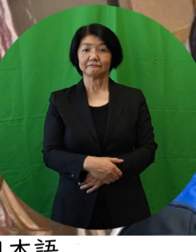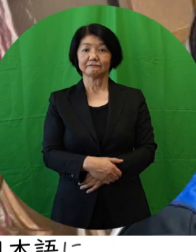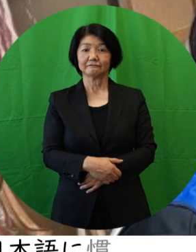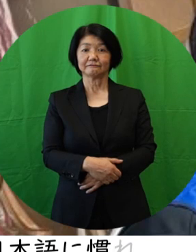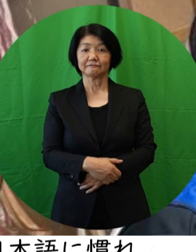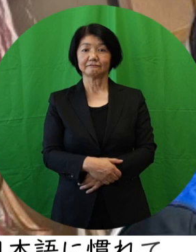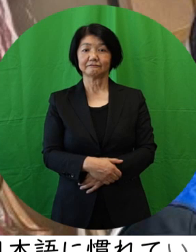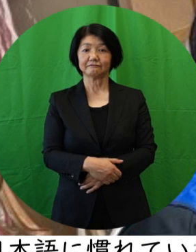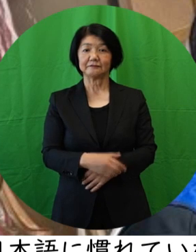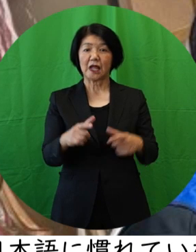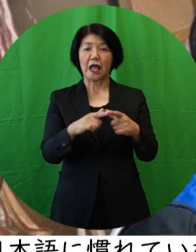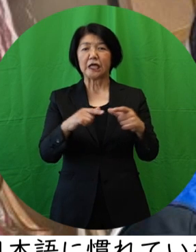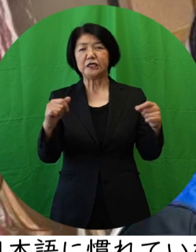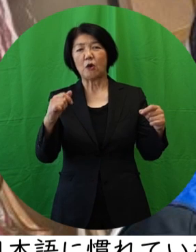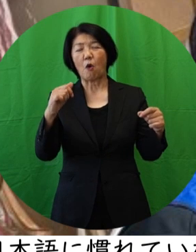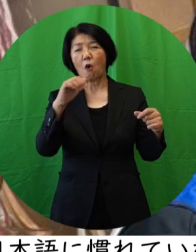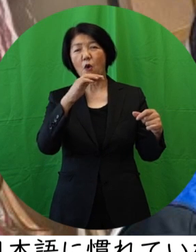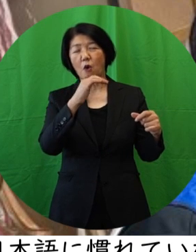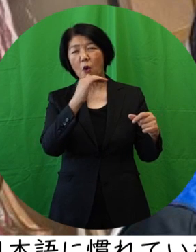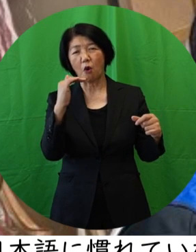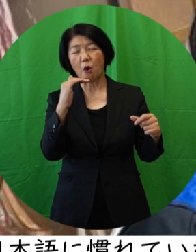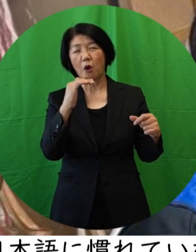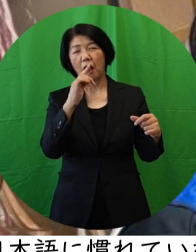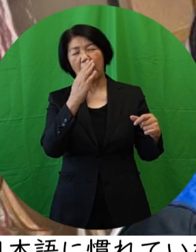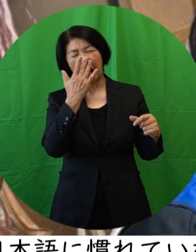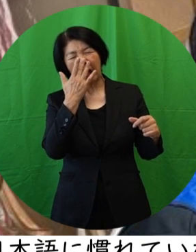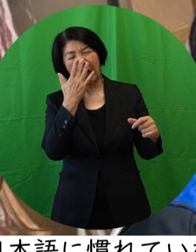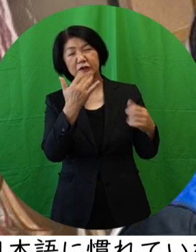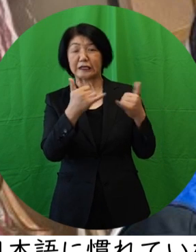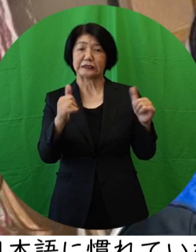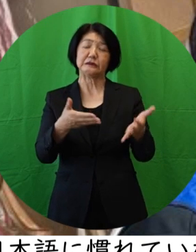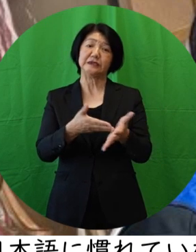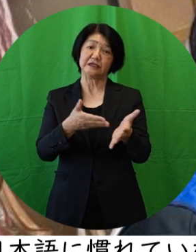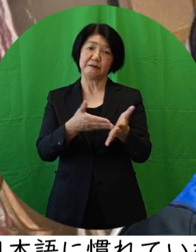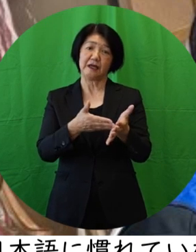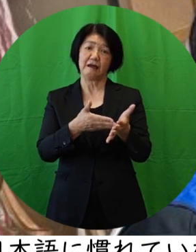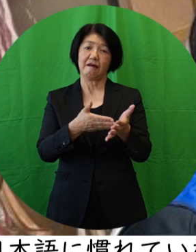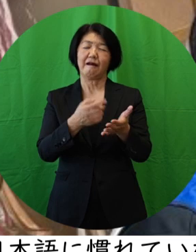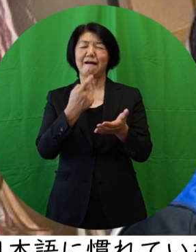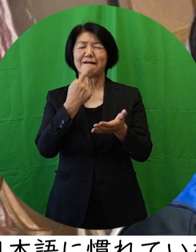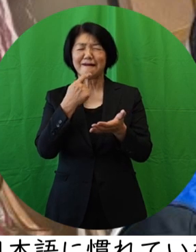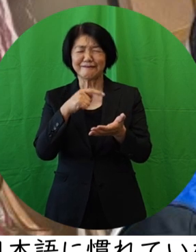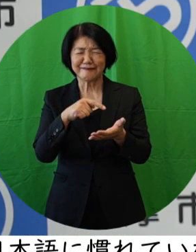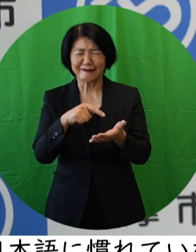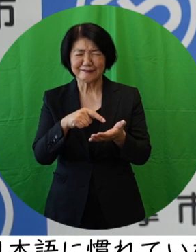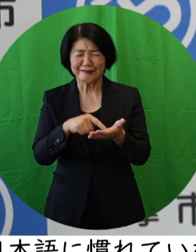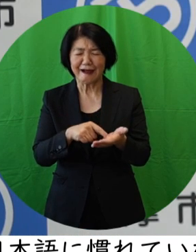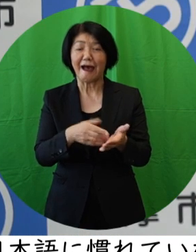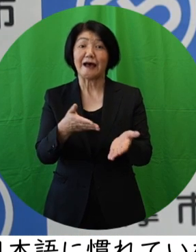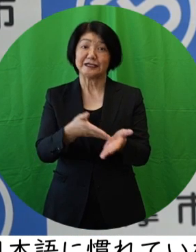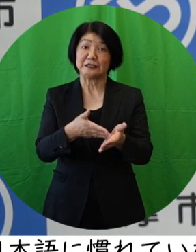た日本語に慣れていない方への説明として優しい日本語による